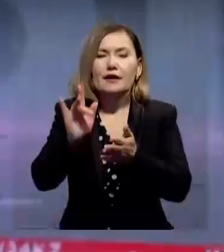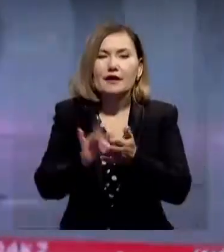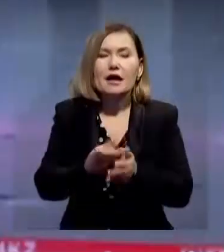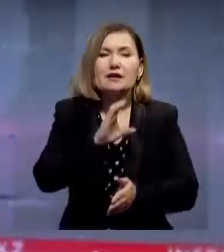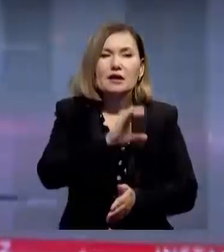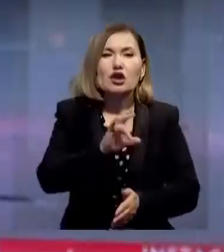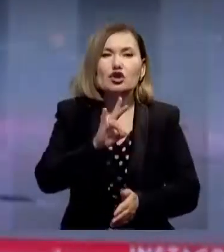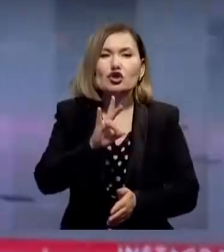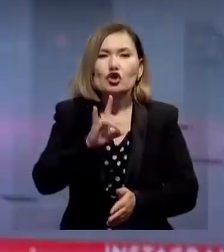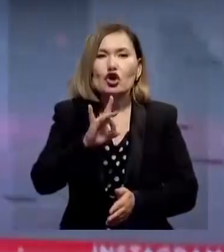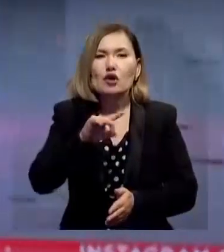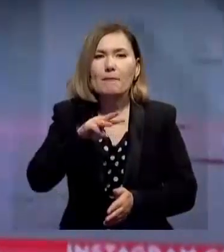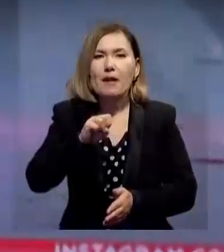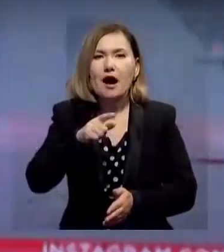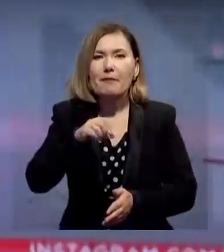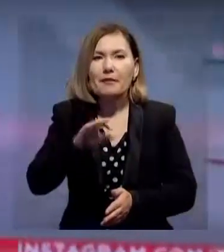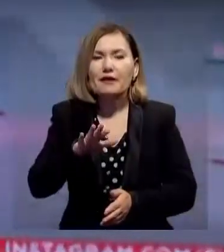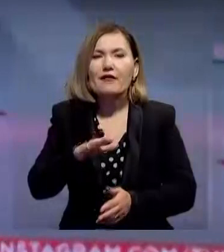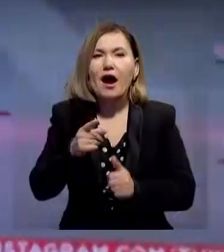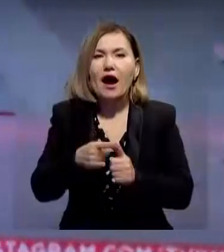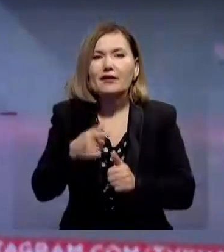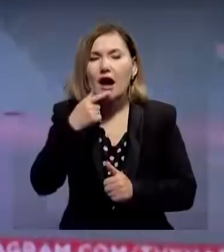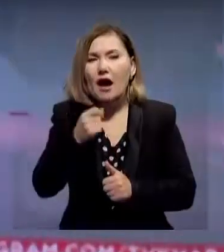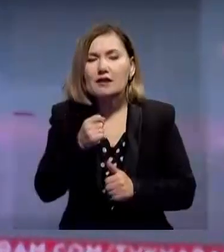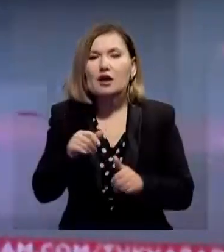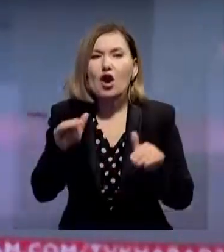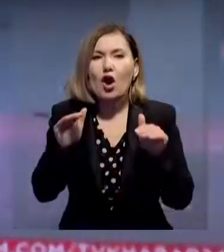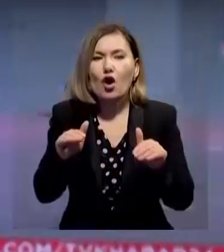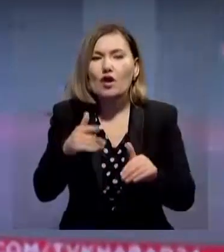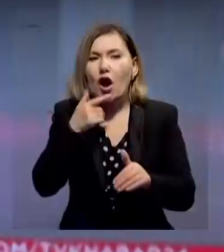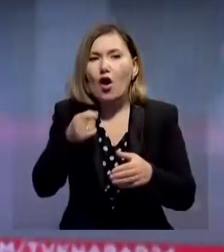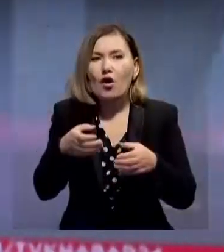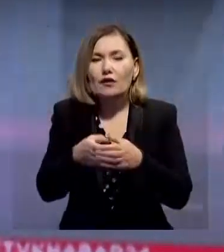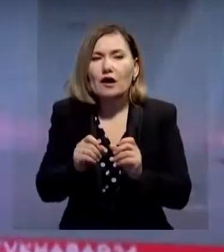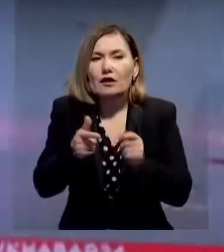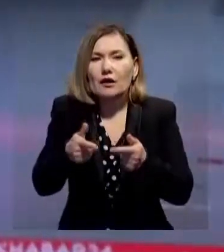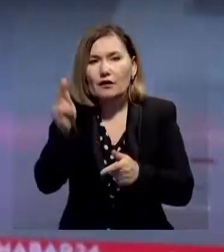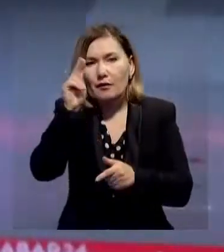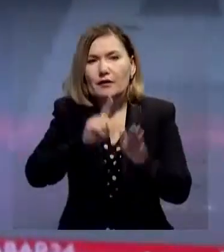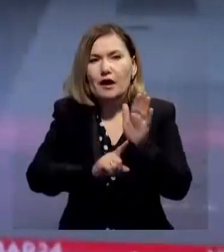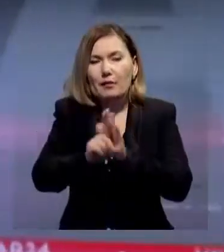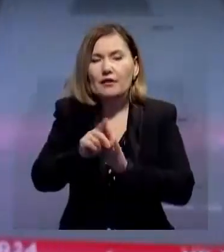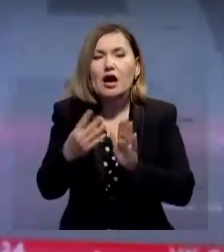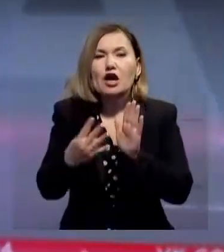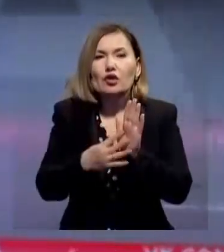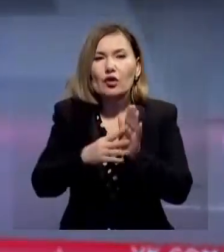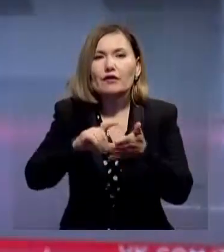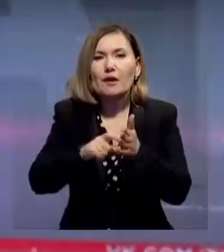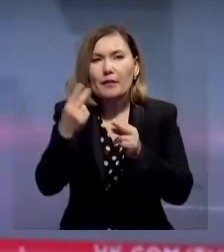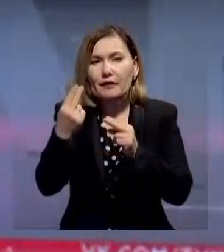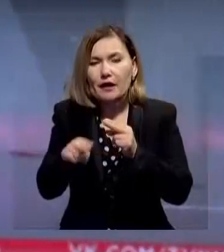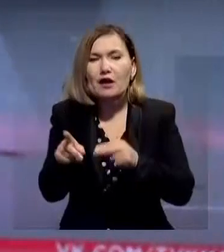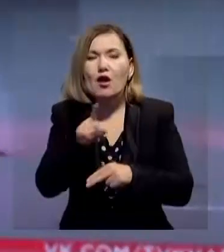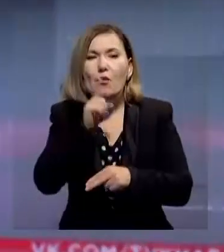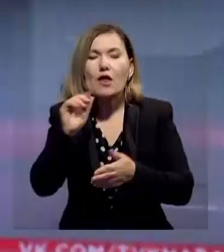Астанадагы Сагадат Нурмагамбетов атындагы аскерий коллеж уландары кабылдауга дайындыгын баштап кетти. 9-сынып бүтүргөн